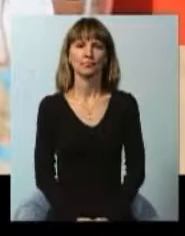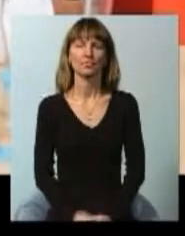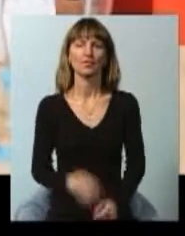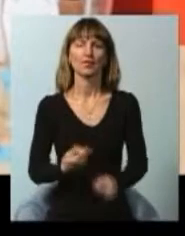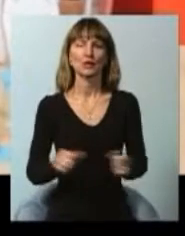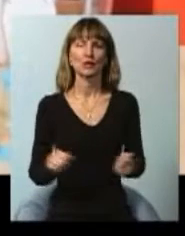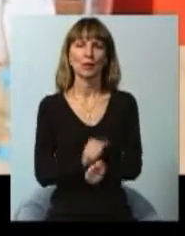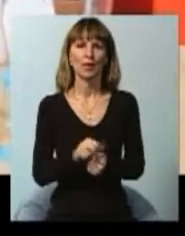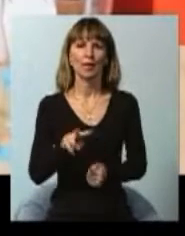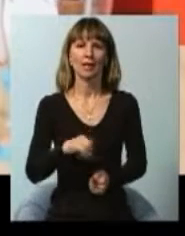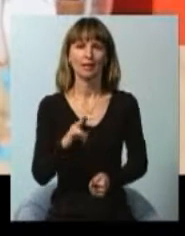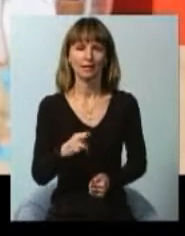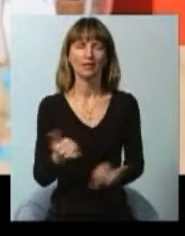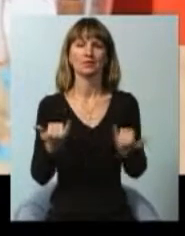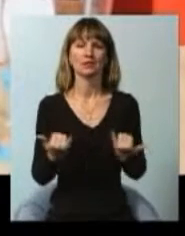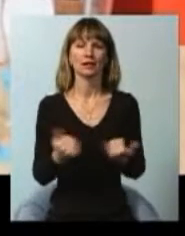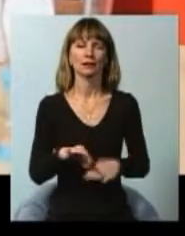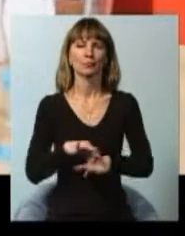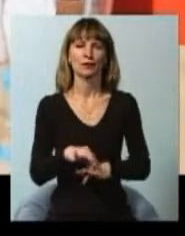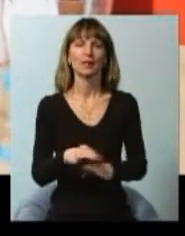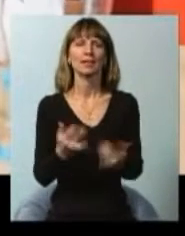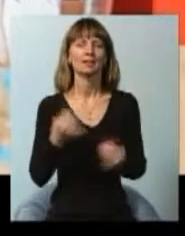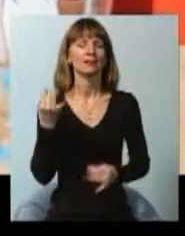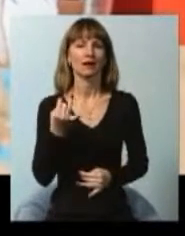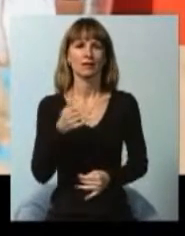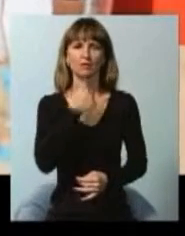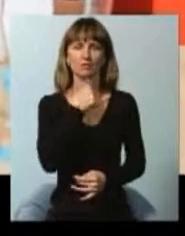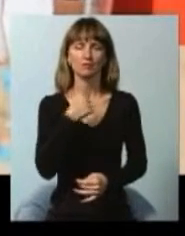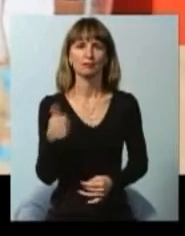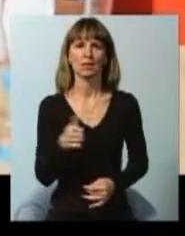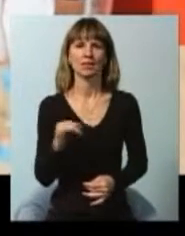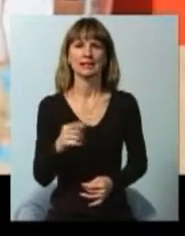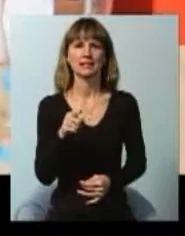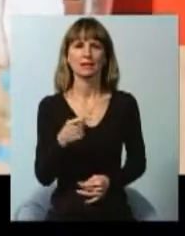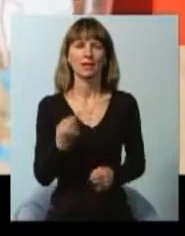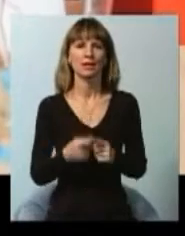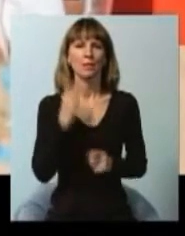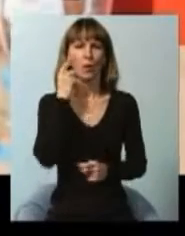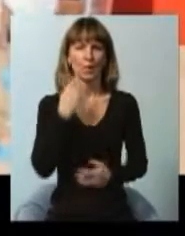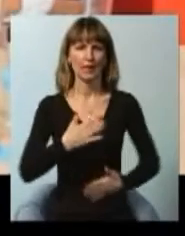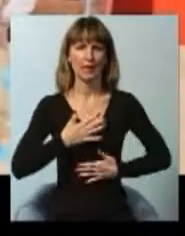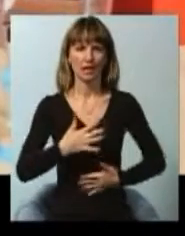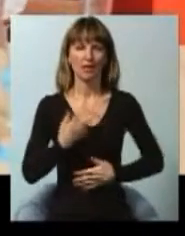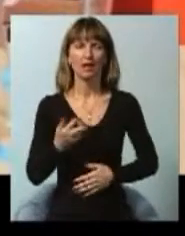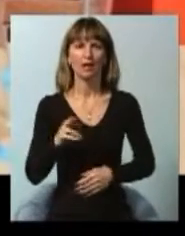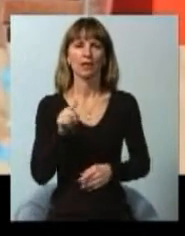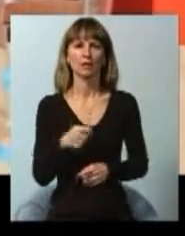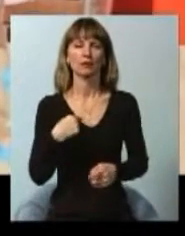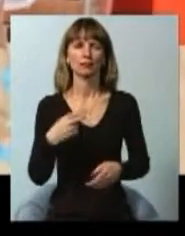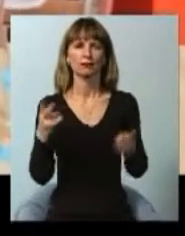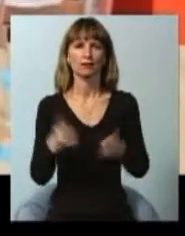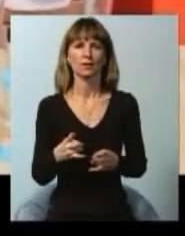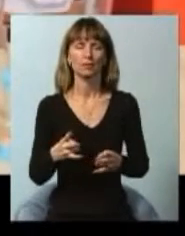Оцей сухий лід, ми зараз з ним проведемо кілька цікавих експериментів. Перший із них – це морозне дихання. Для цього нам потрібно буде